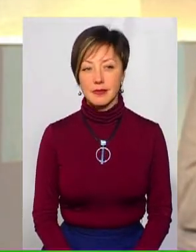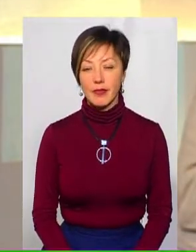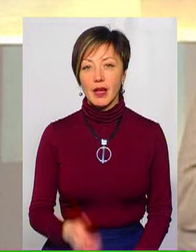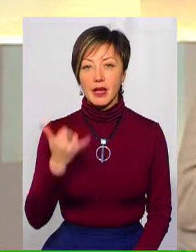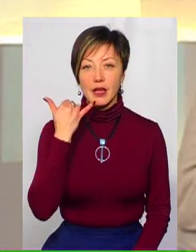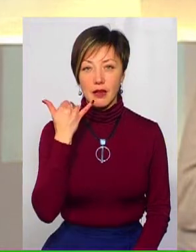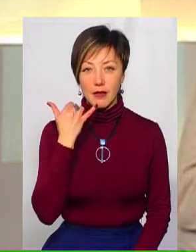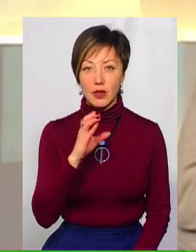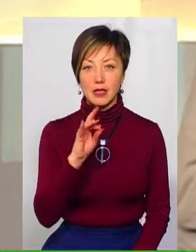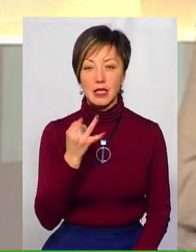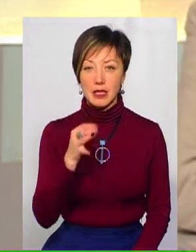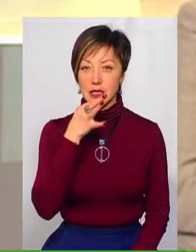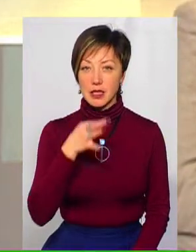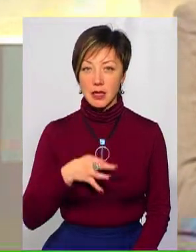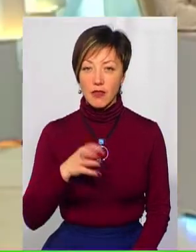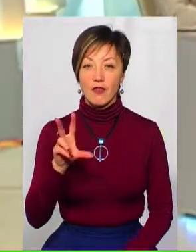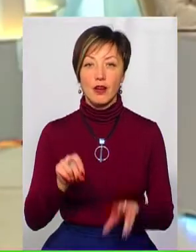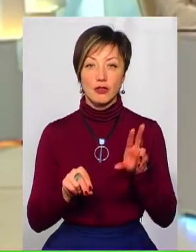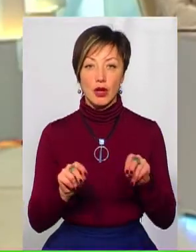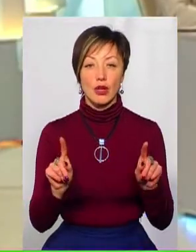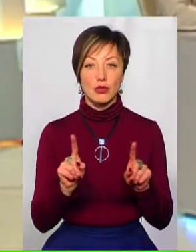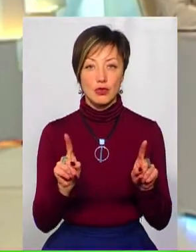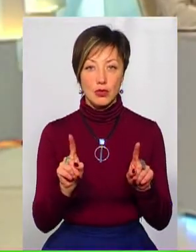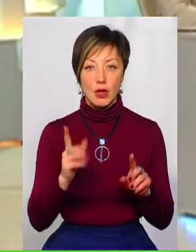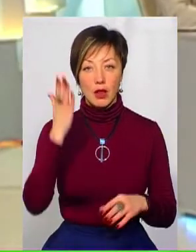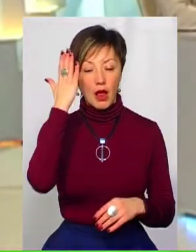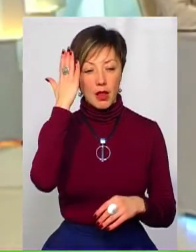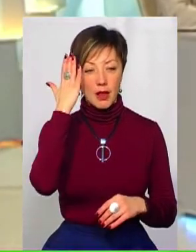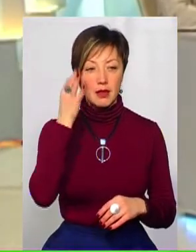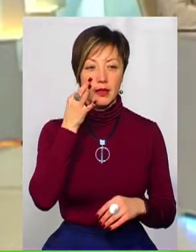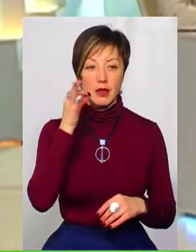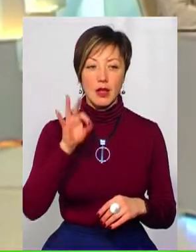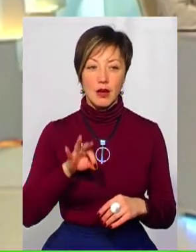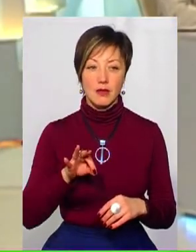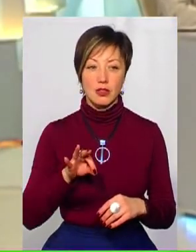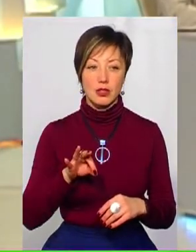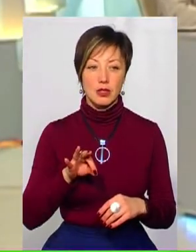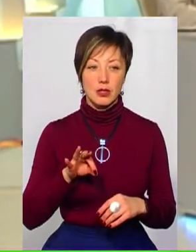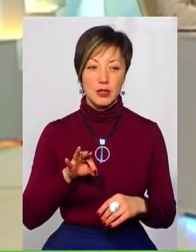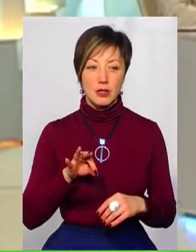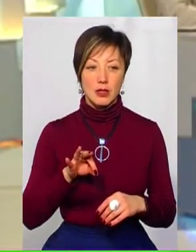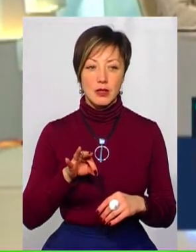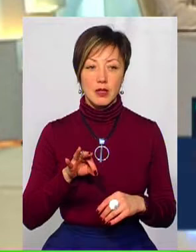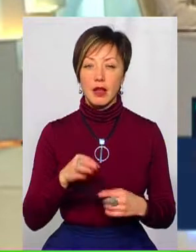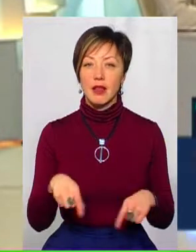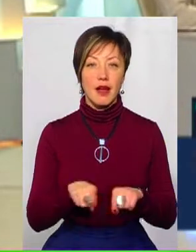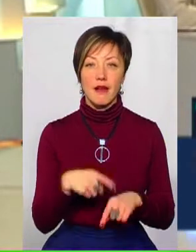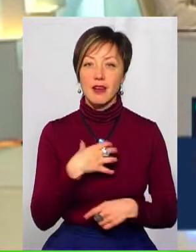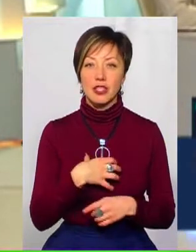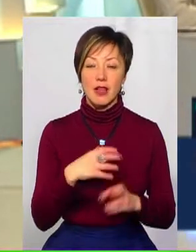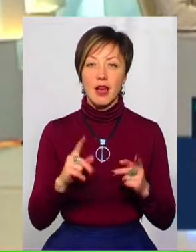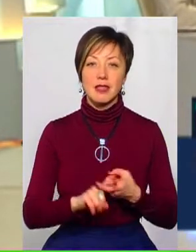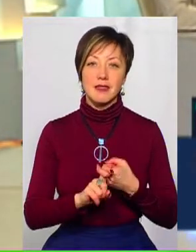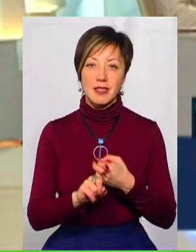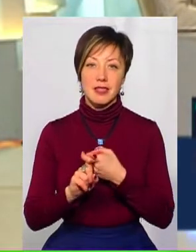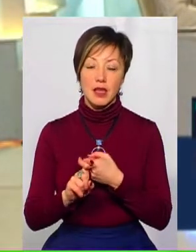Телефоном Сергій нам ще сказав, що він вважає, що талант та навички, вони і не стільки важливі, як зв'язки. От як